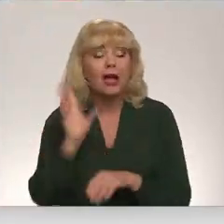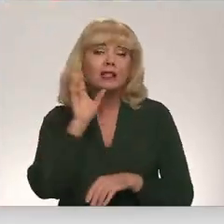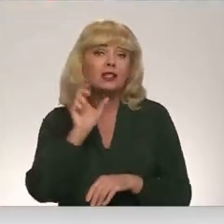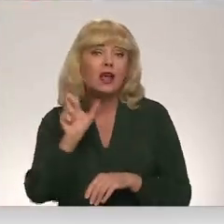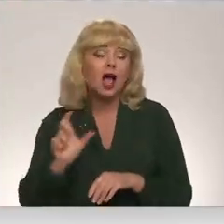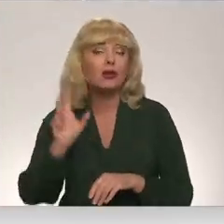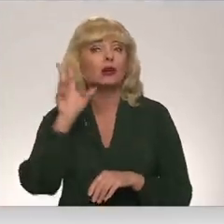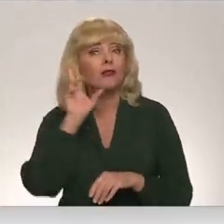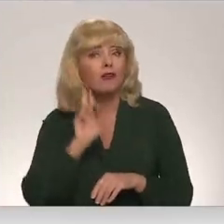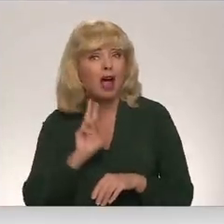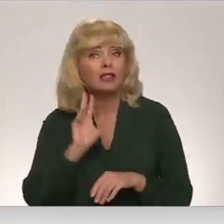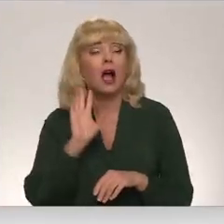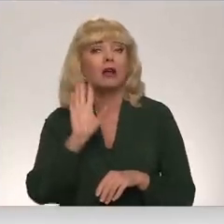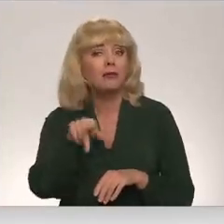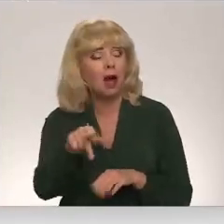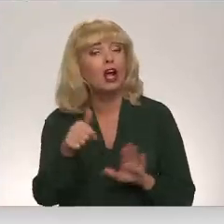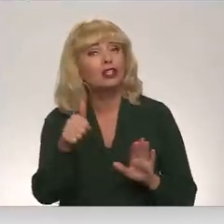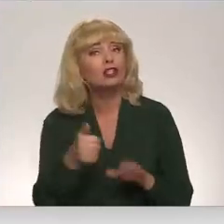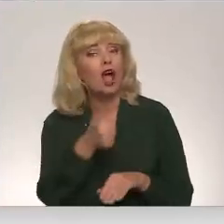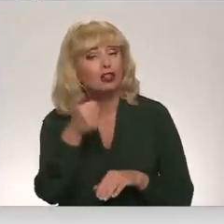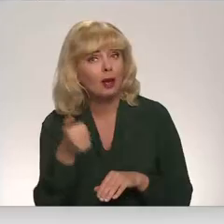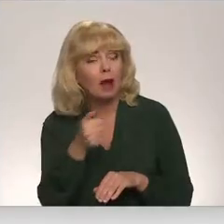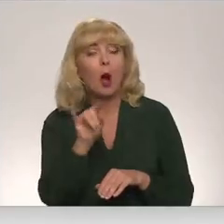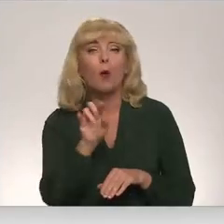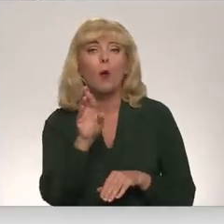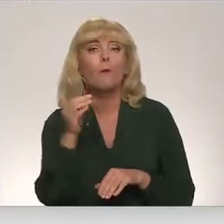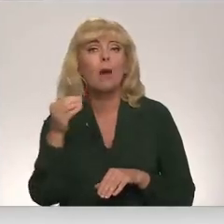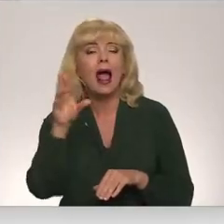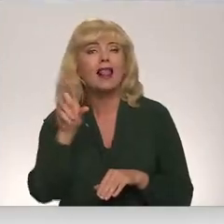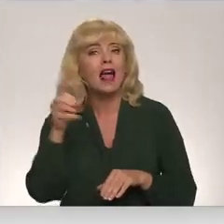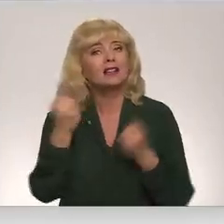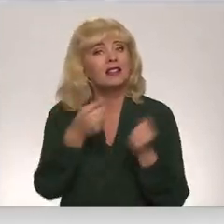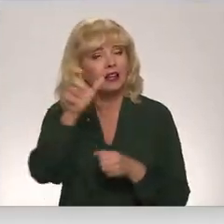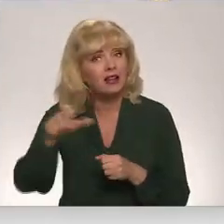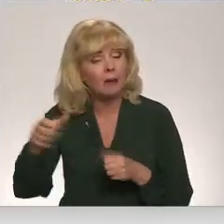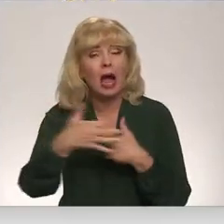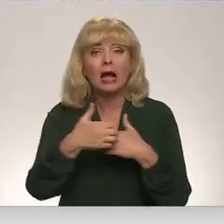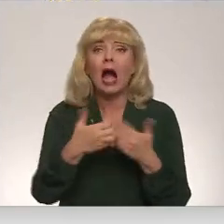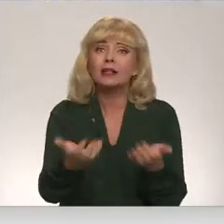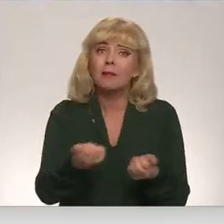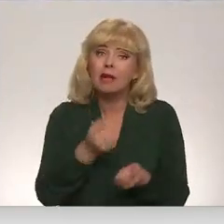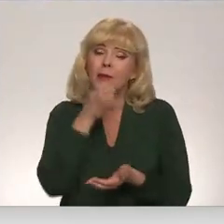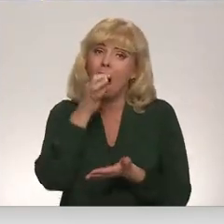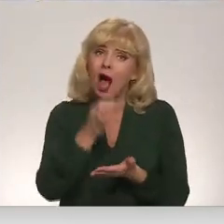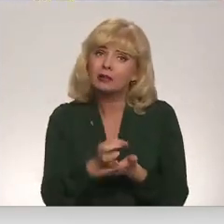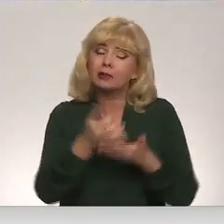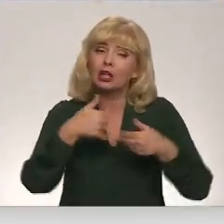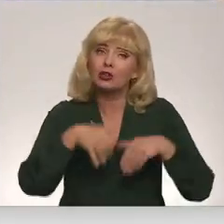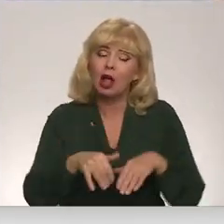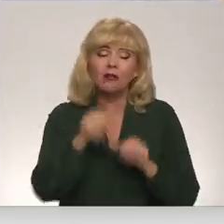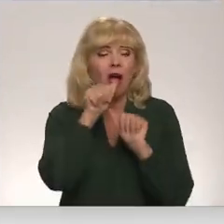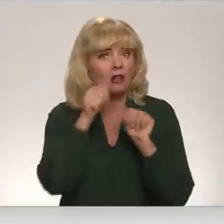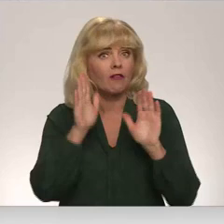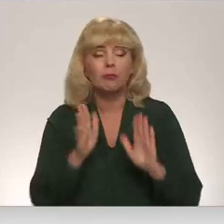seniori, kas vecāki par 6 gadiem. Ulūbeles darbinieki atgādina, ka kaķēnu pieņemšana ir atbildīgs lēmums un nevar